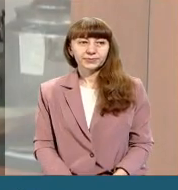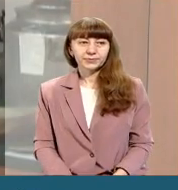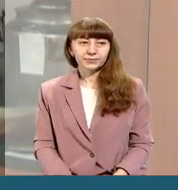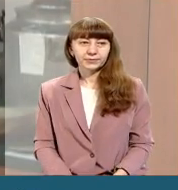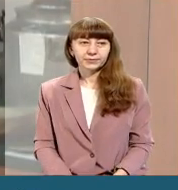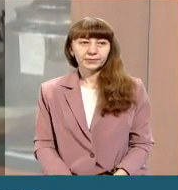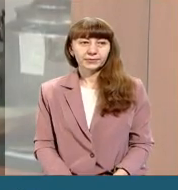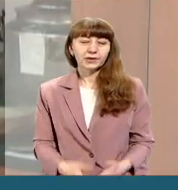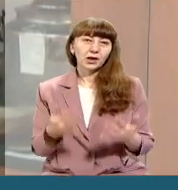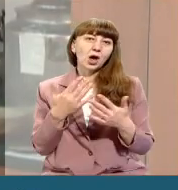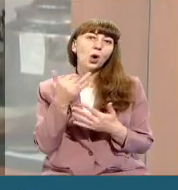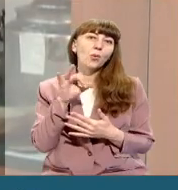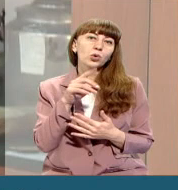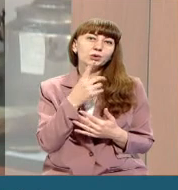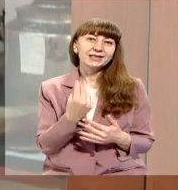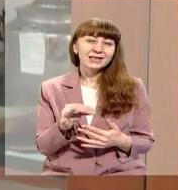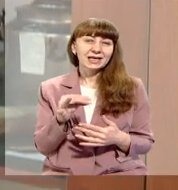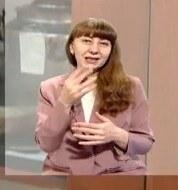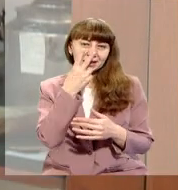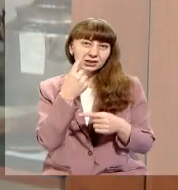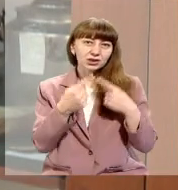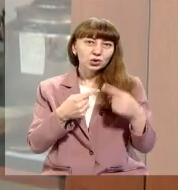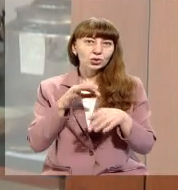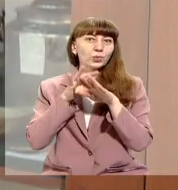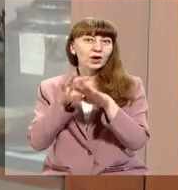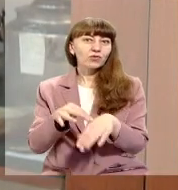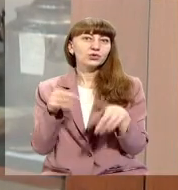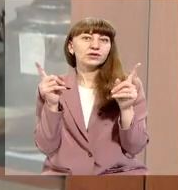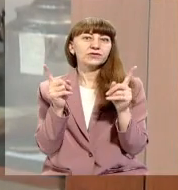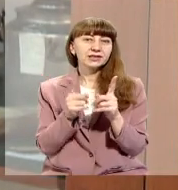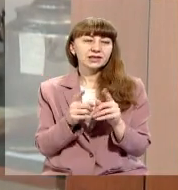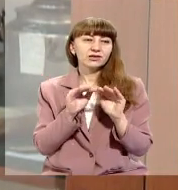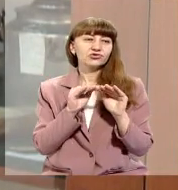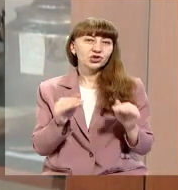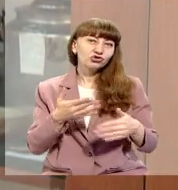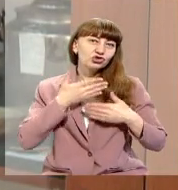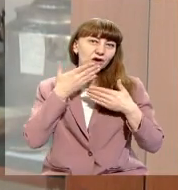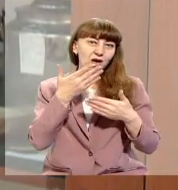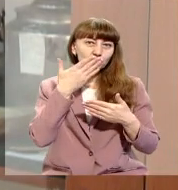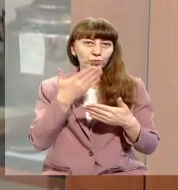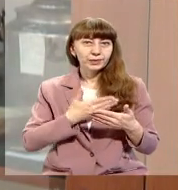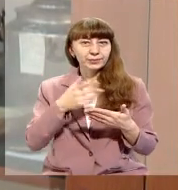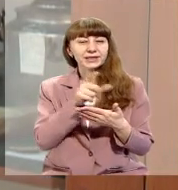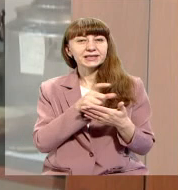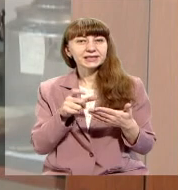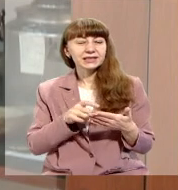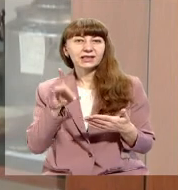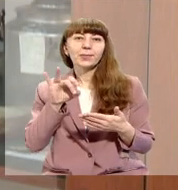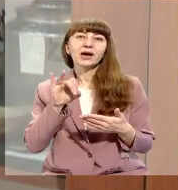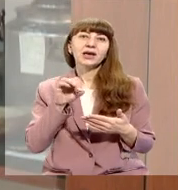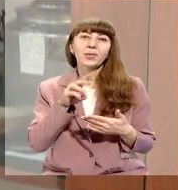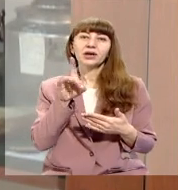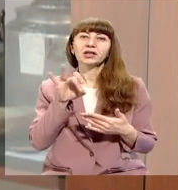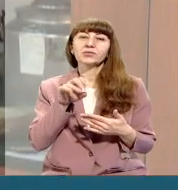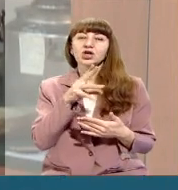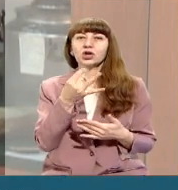мной в музее традиционно ежегодно проводятся встречи ребята читают любимые стихи Мариям хакимжанова Они